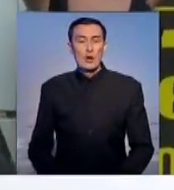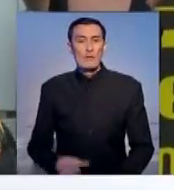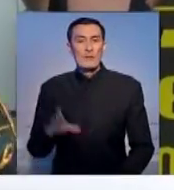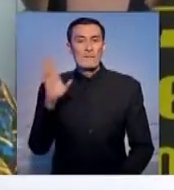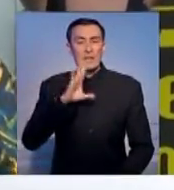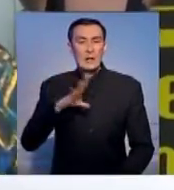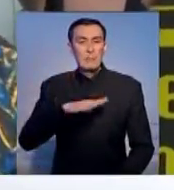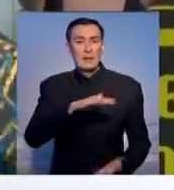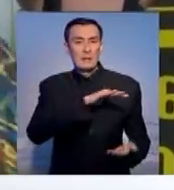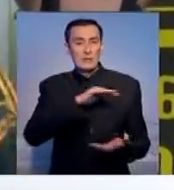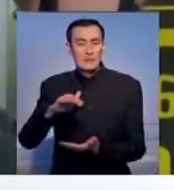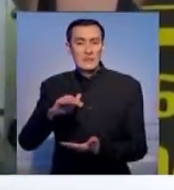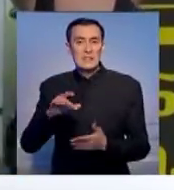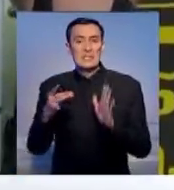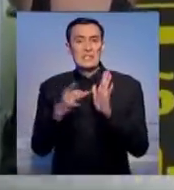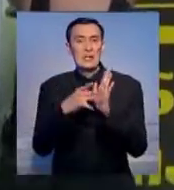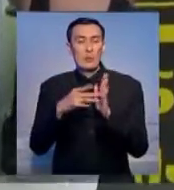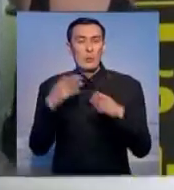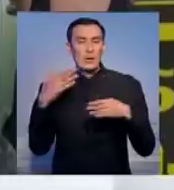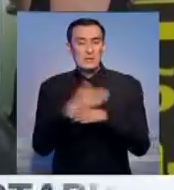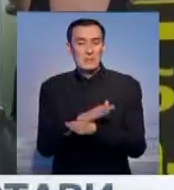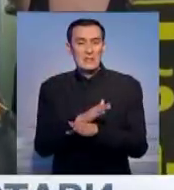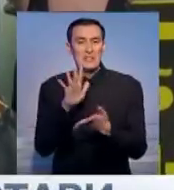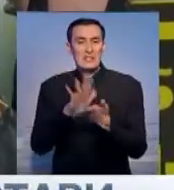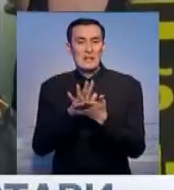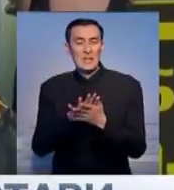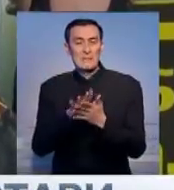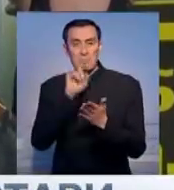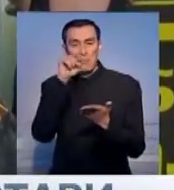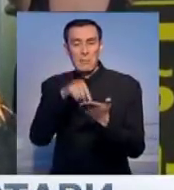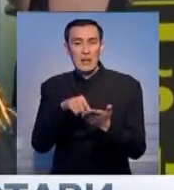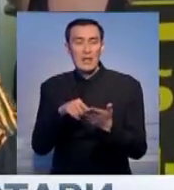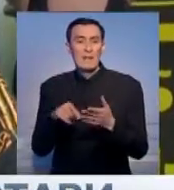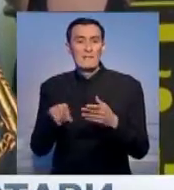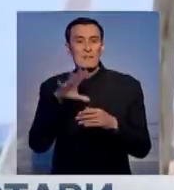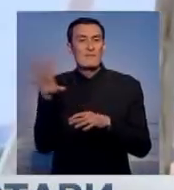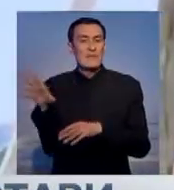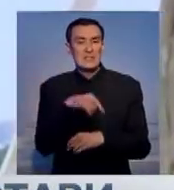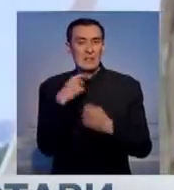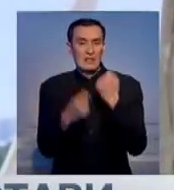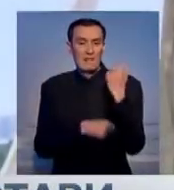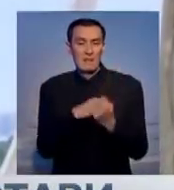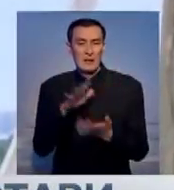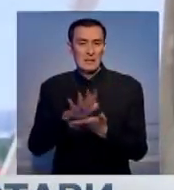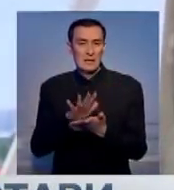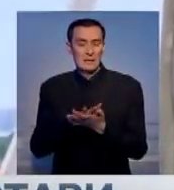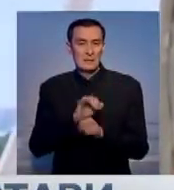была вода. Стекло разбилось, и вся грязь зашла вовнутрь. Весь товар в грязи.